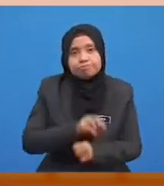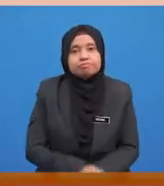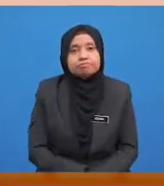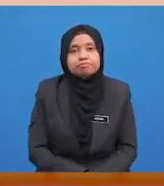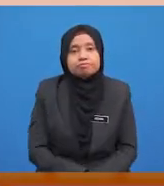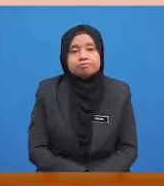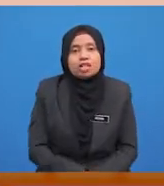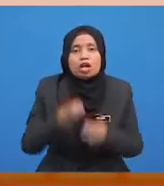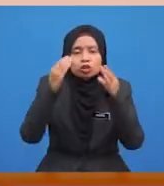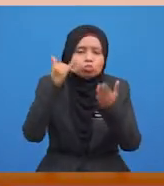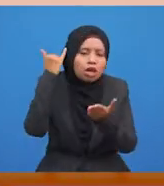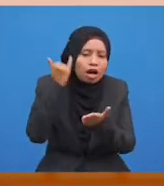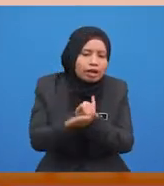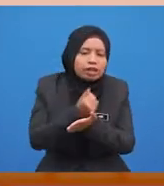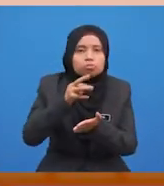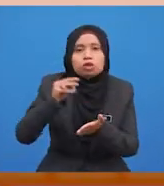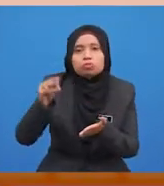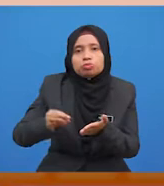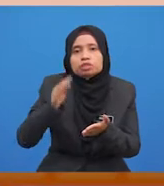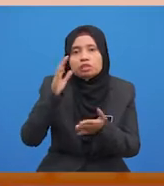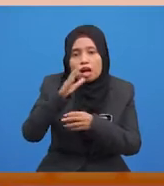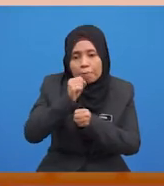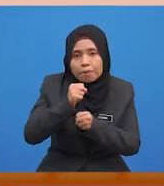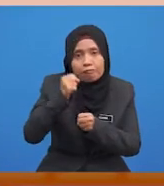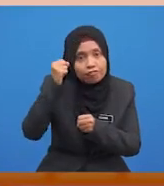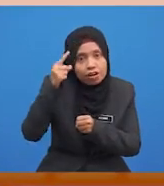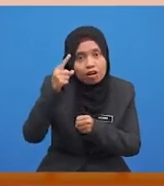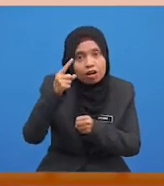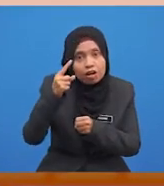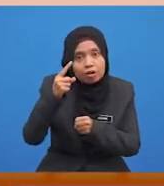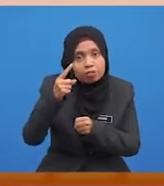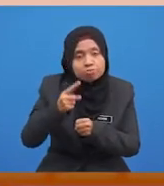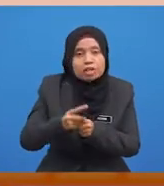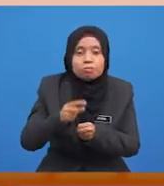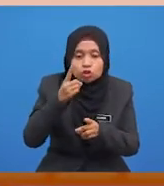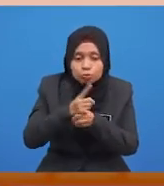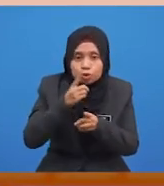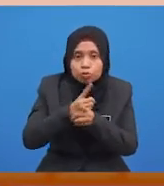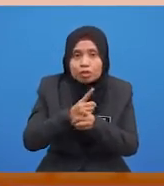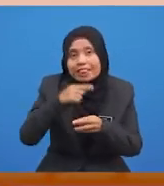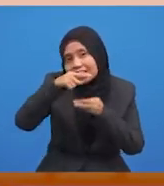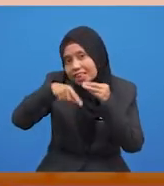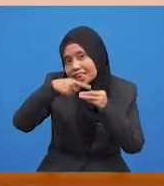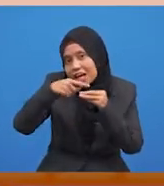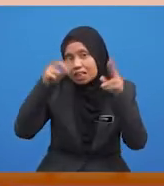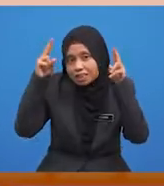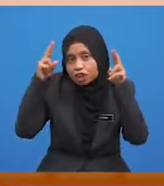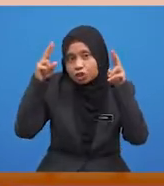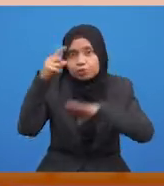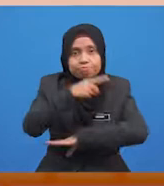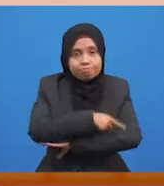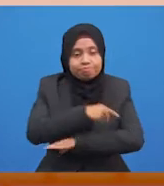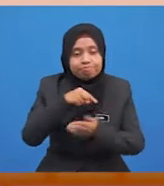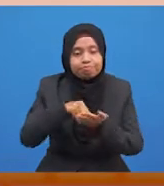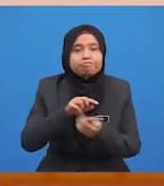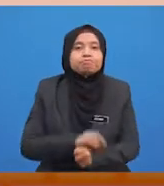ini. Cikgu yakin murid-murid dapat memahami secara terperinci tentang topik